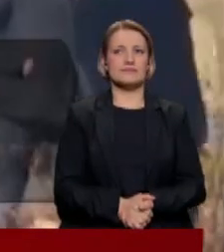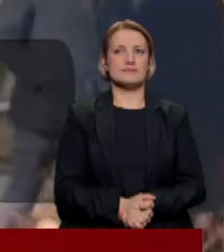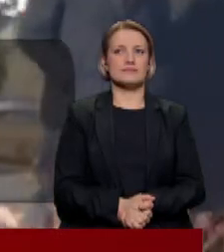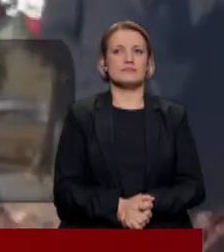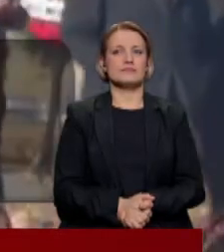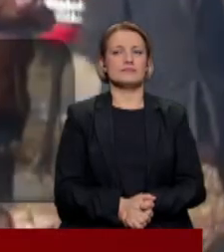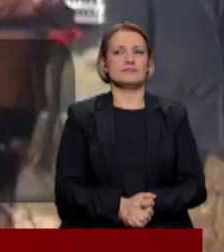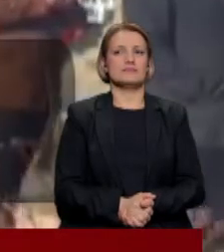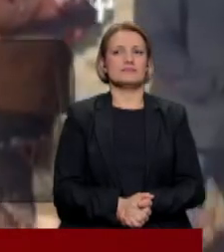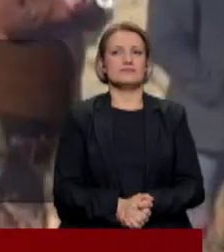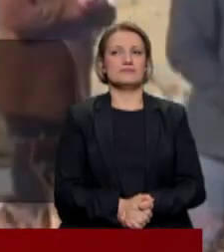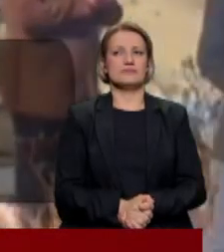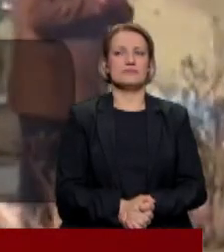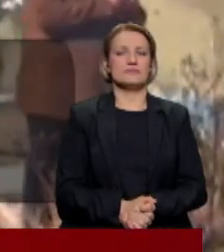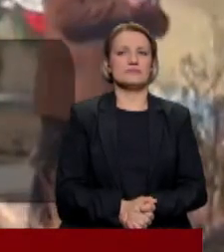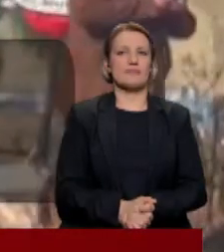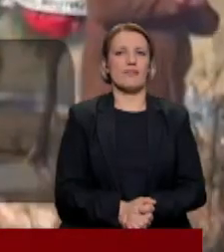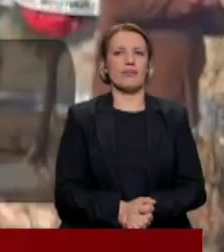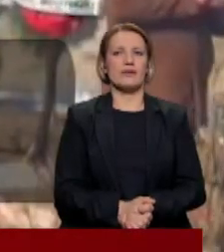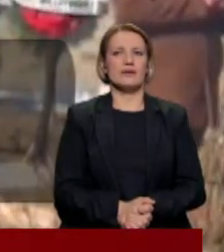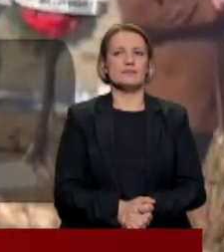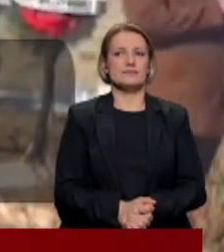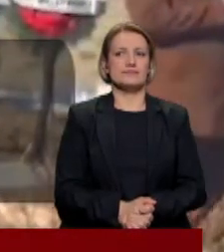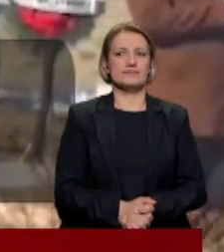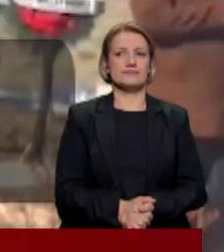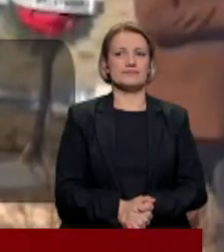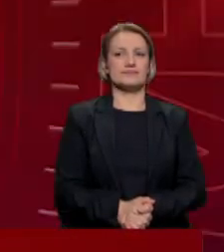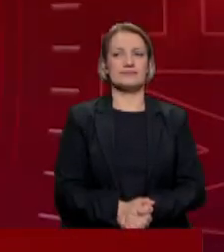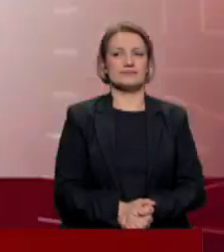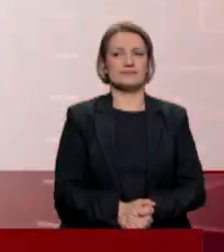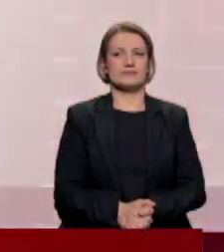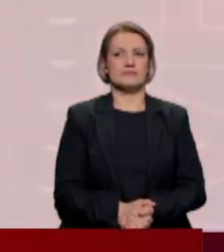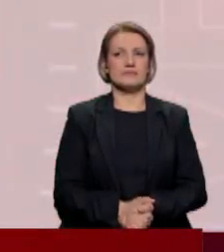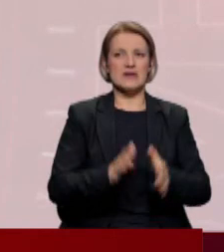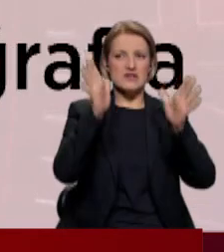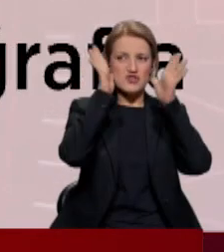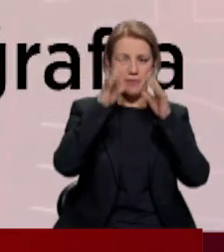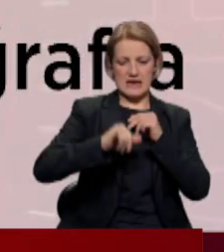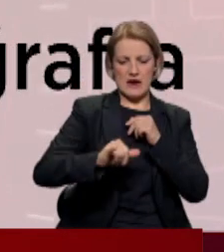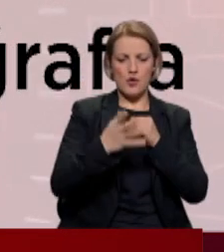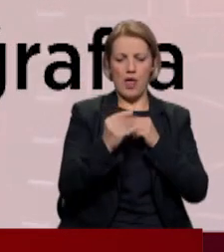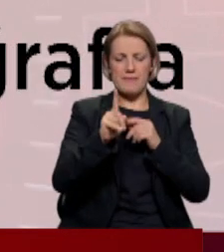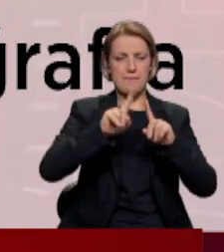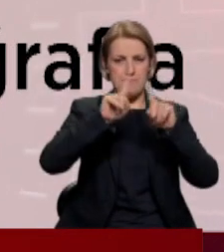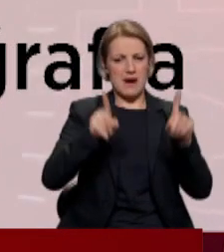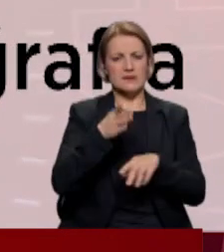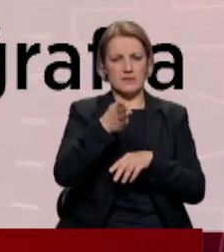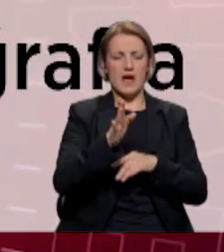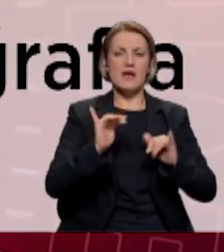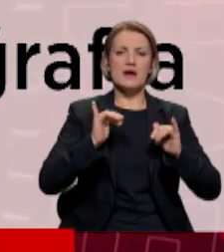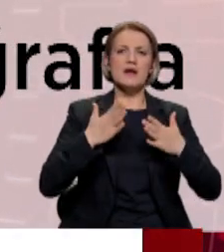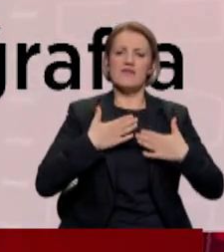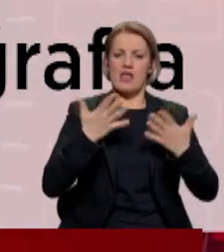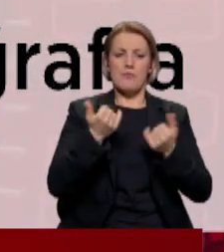karşısında tesbih sallıyor göbeğini gererek. Vali Bey de onu savunmaya çalışıyor. Camiye yakın olan bir mağazada soluklanmak için 10